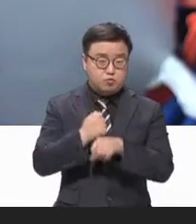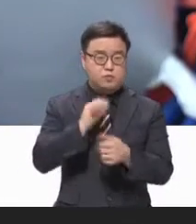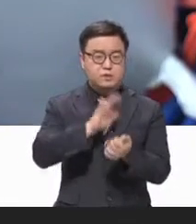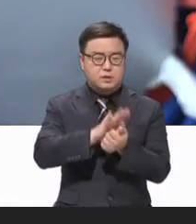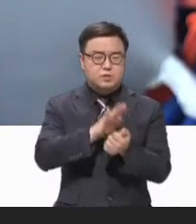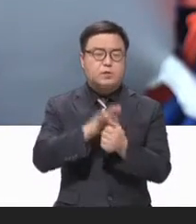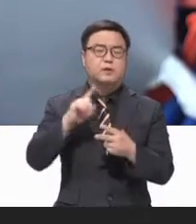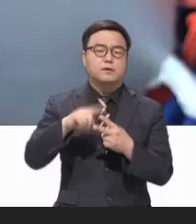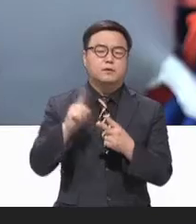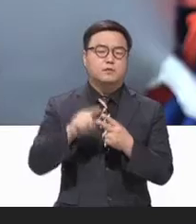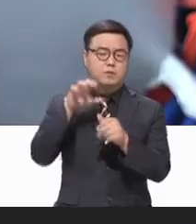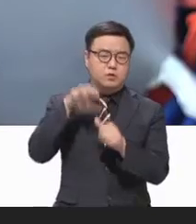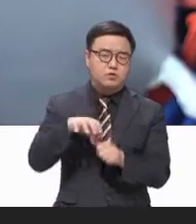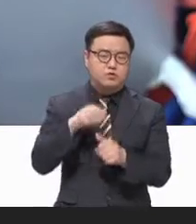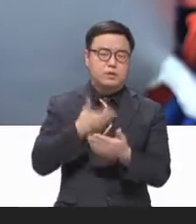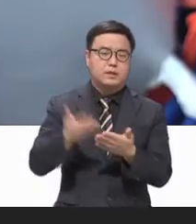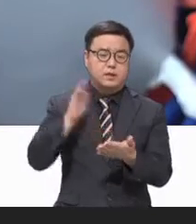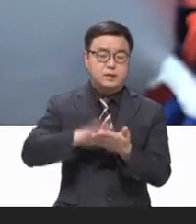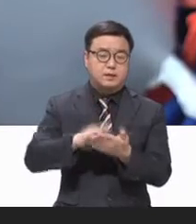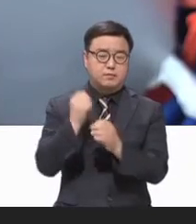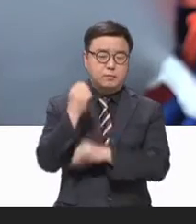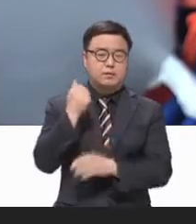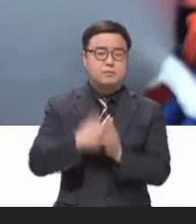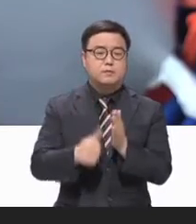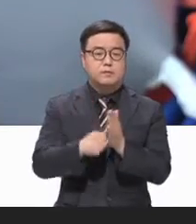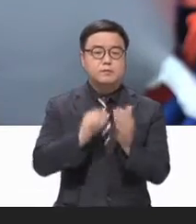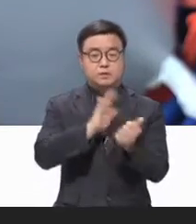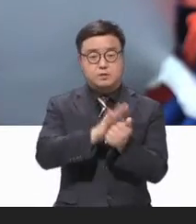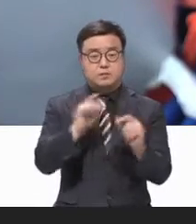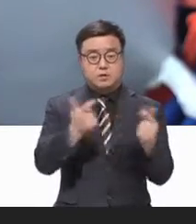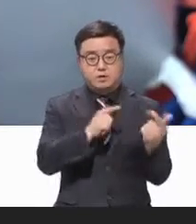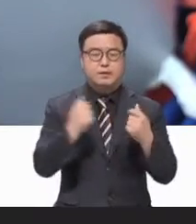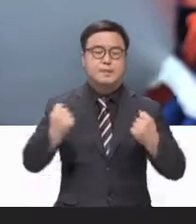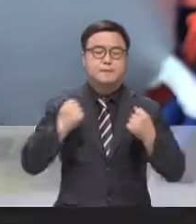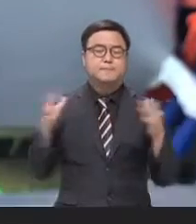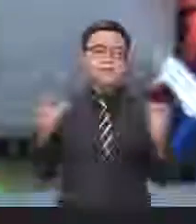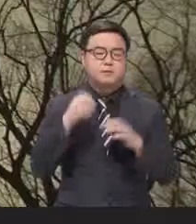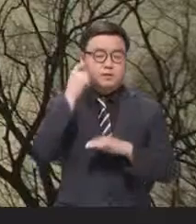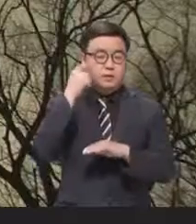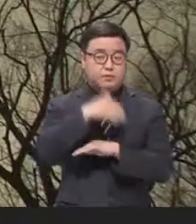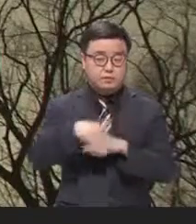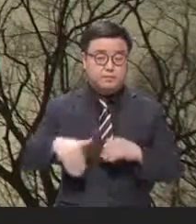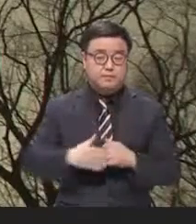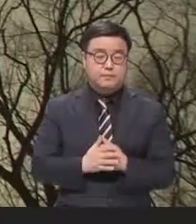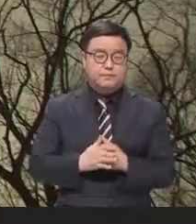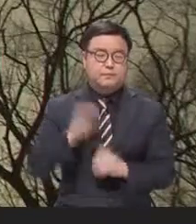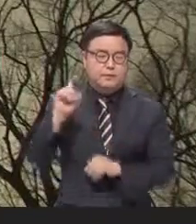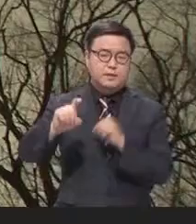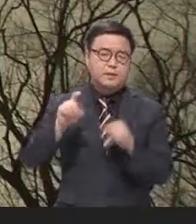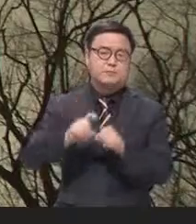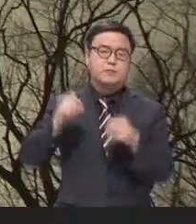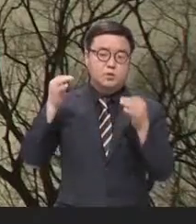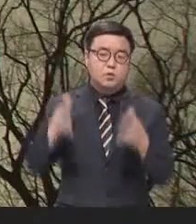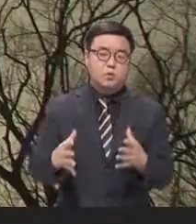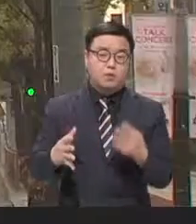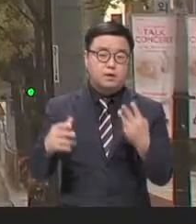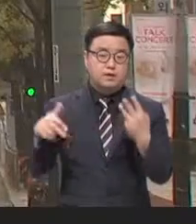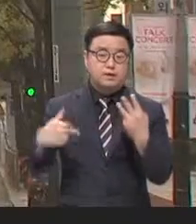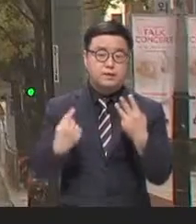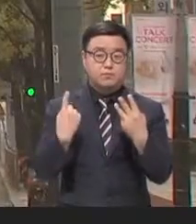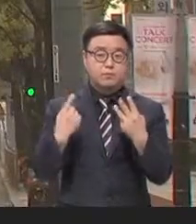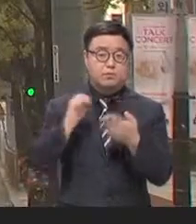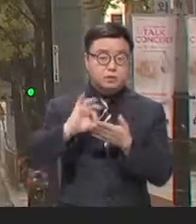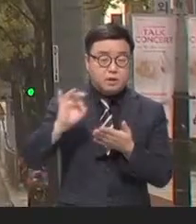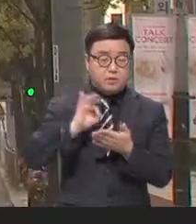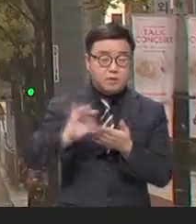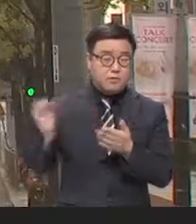규제 개선이라든가 인프라 지원 이런 것들에 대해서 같이 힘을 합칠 예정입니다. 10년간 3조 원을 쏟아붓고도 잡지